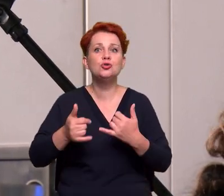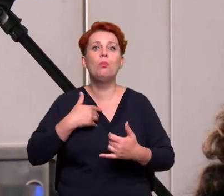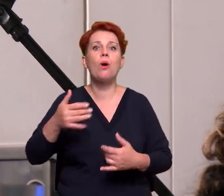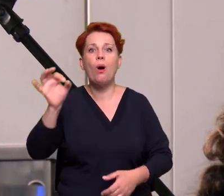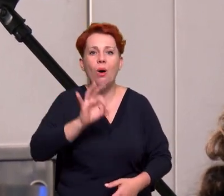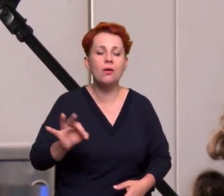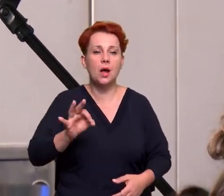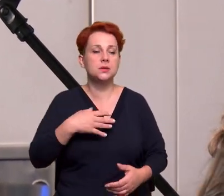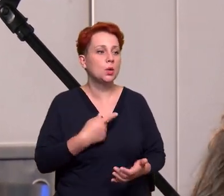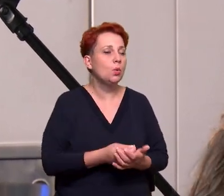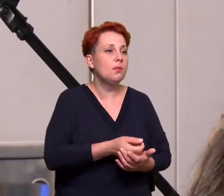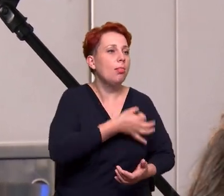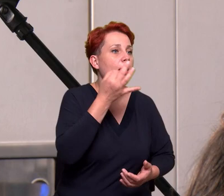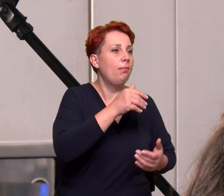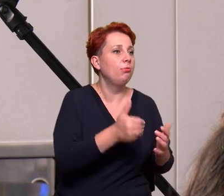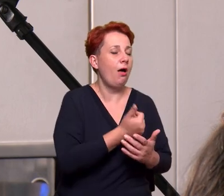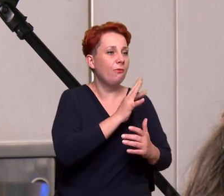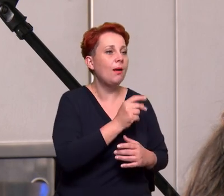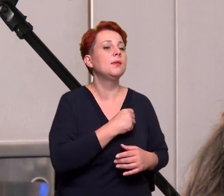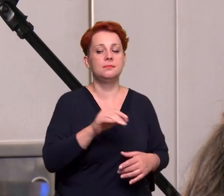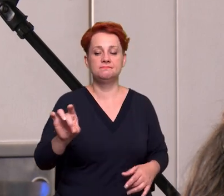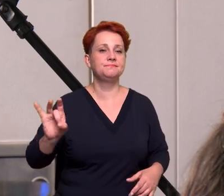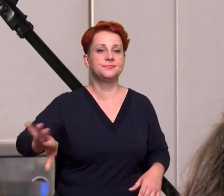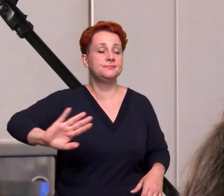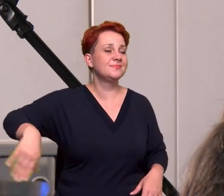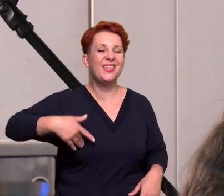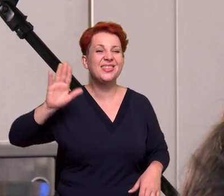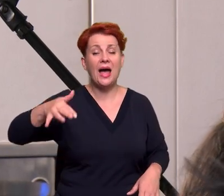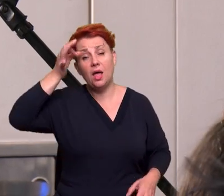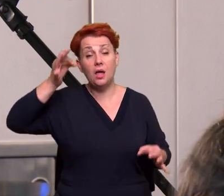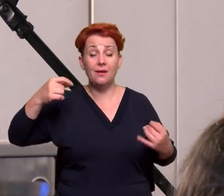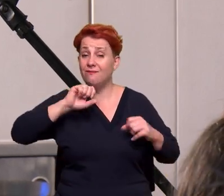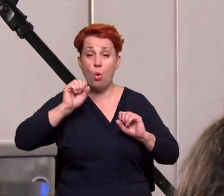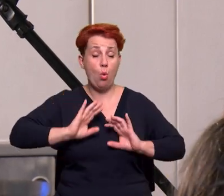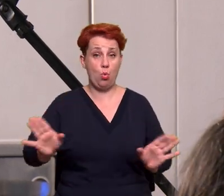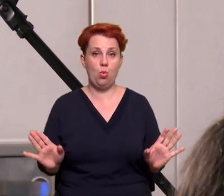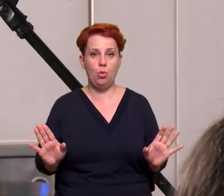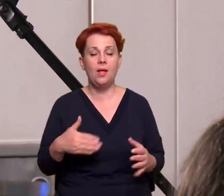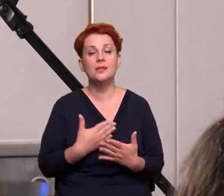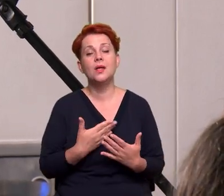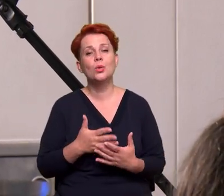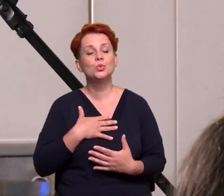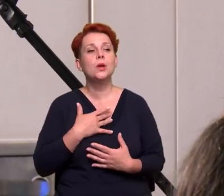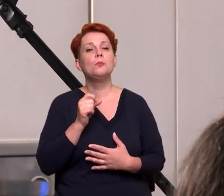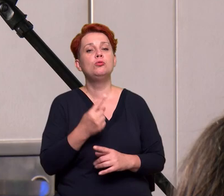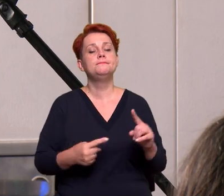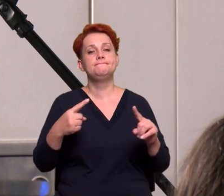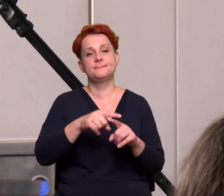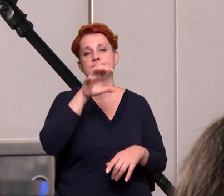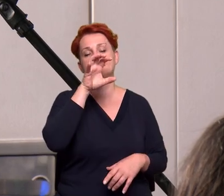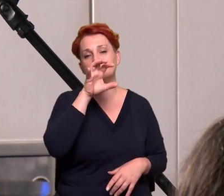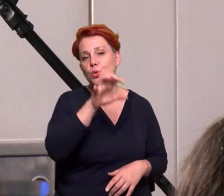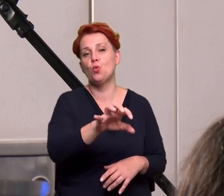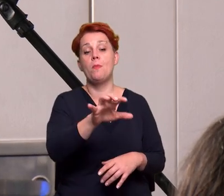nowsze, ładniejsze, pozbywali się ich bez mrugnięcia okiem. Ale to jest właśnie, wydaje mi się, że jest dodatkowa kategoria właśnie tych